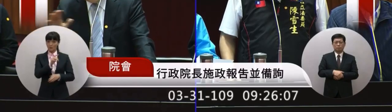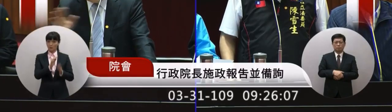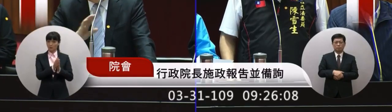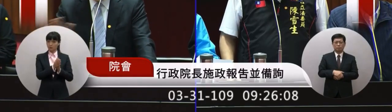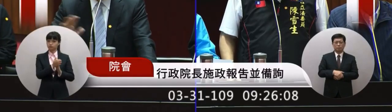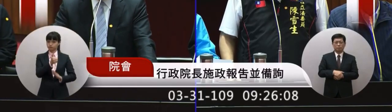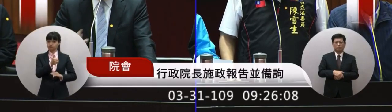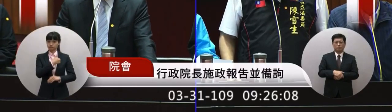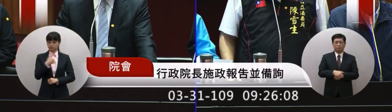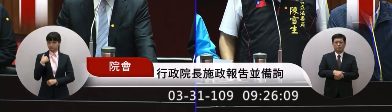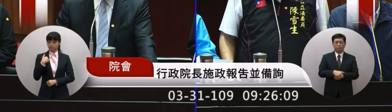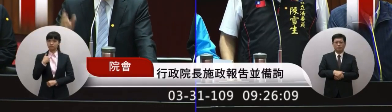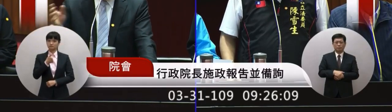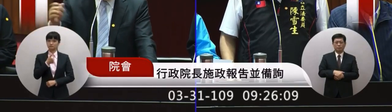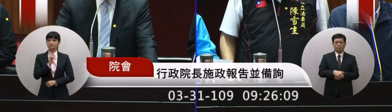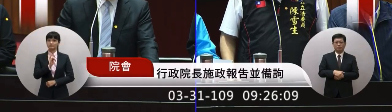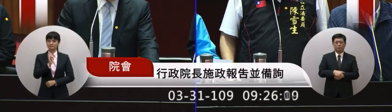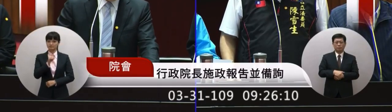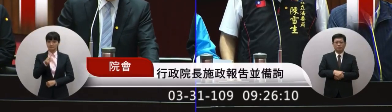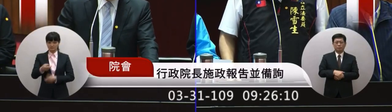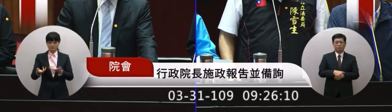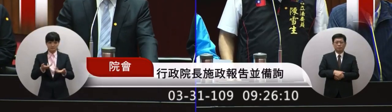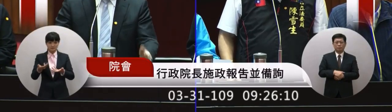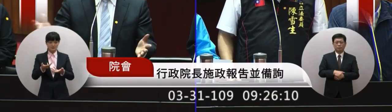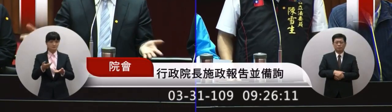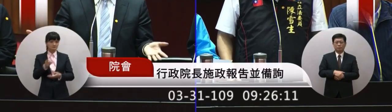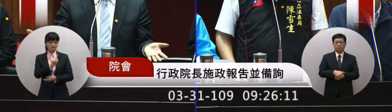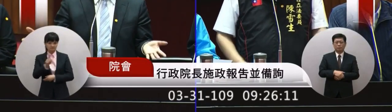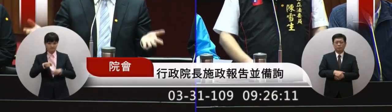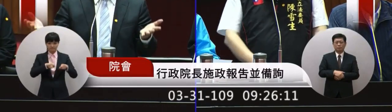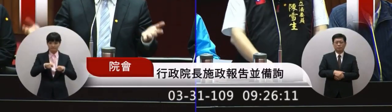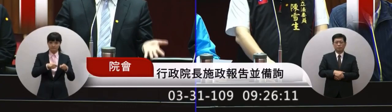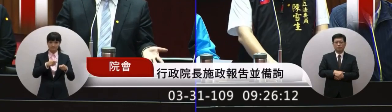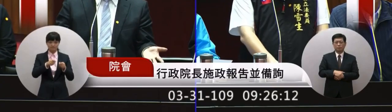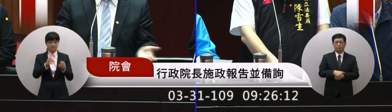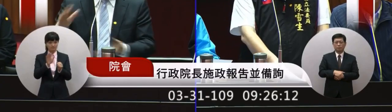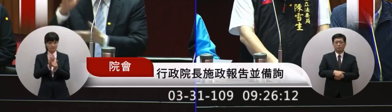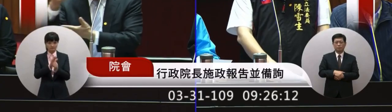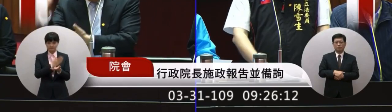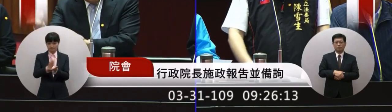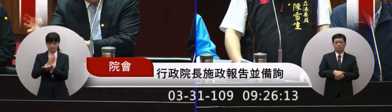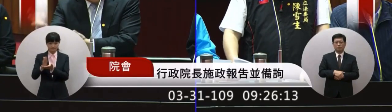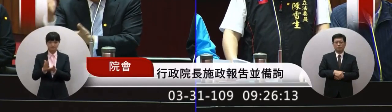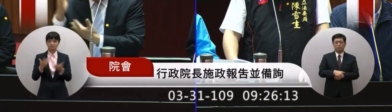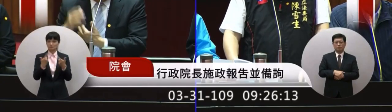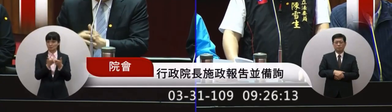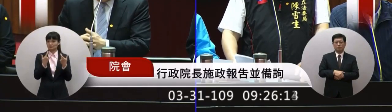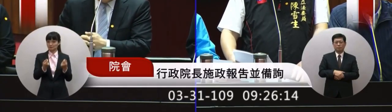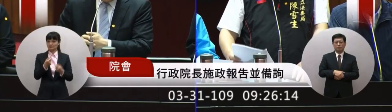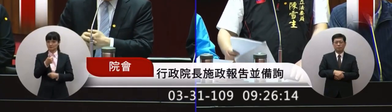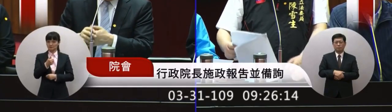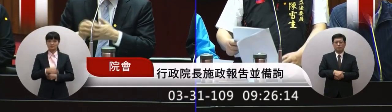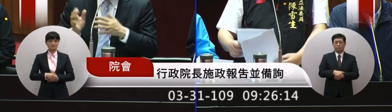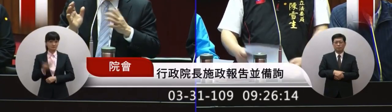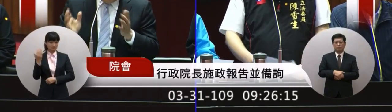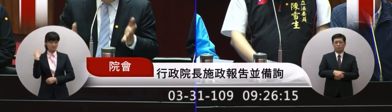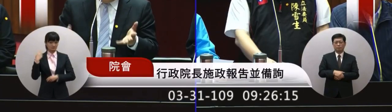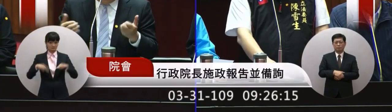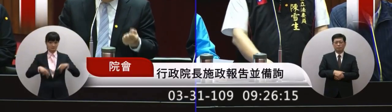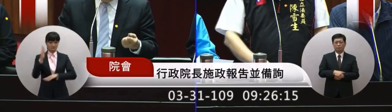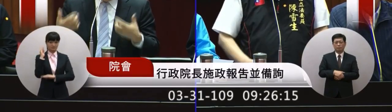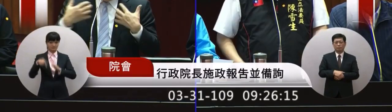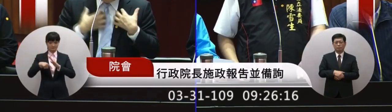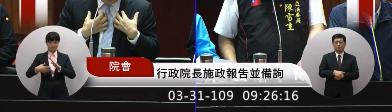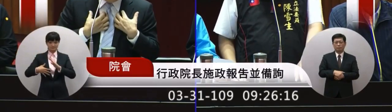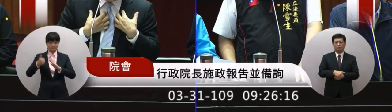对于这些事情的解决，他非常到位。你如果看这一段时间以来，前面的行政院长都